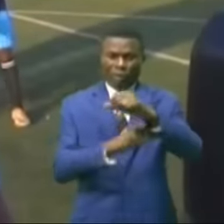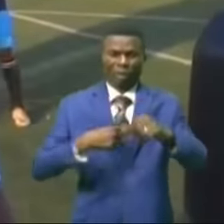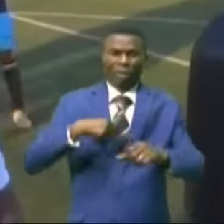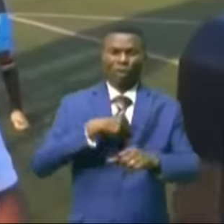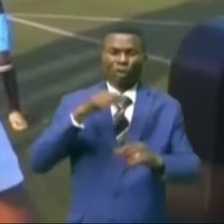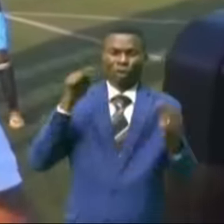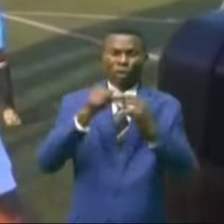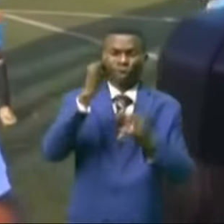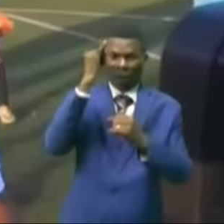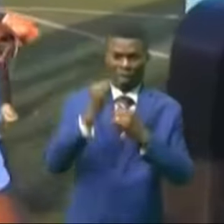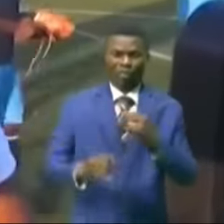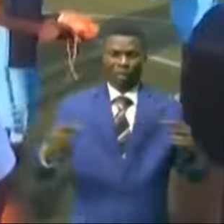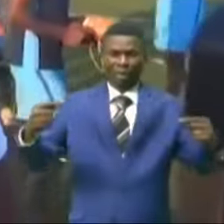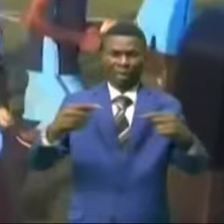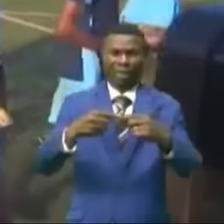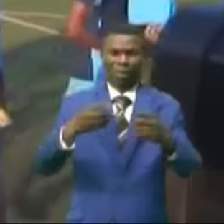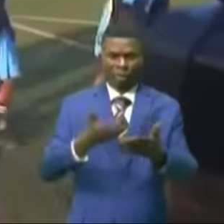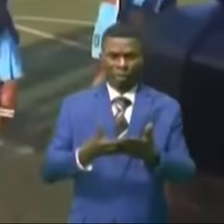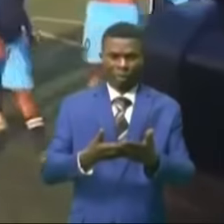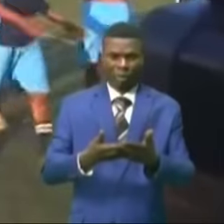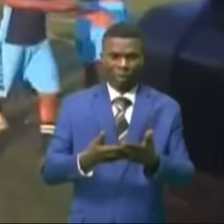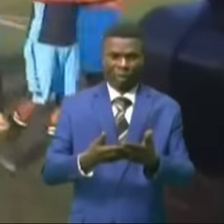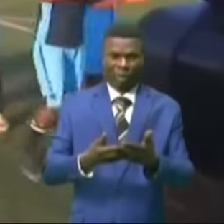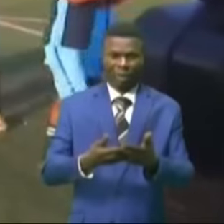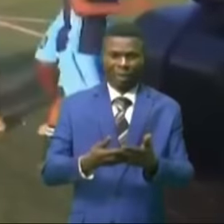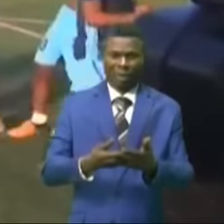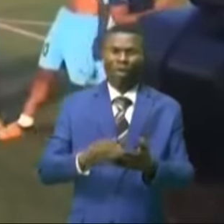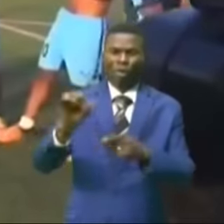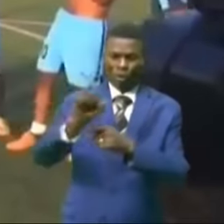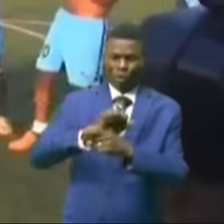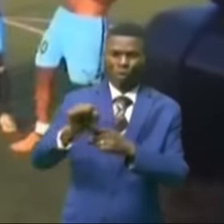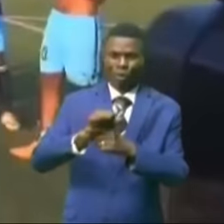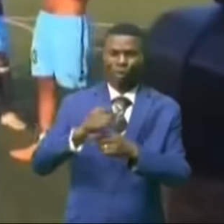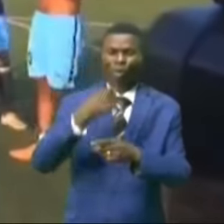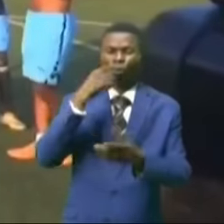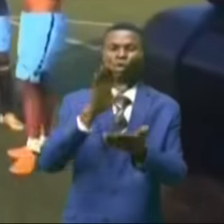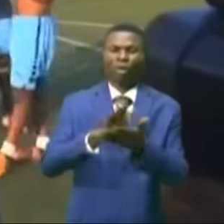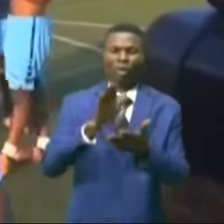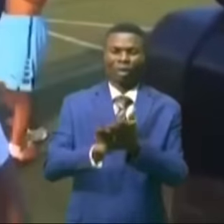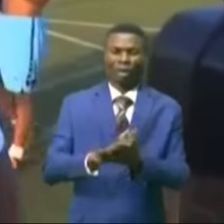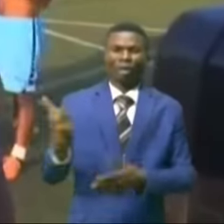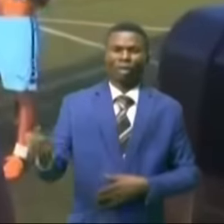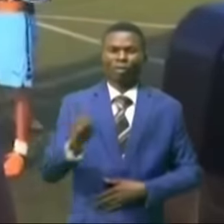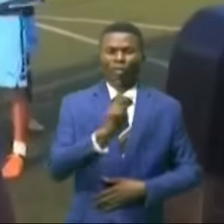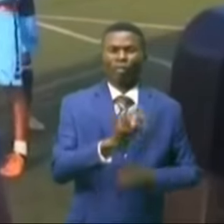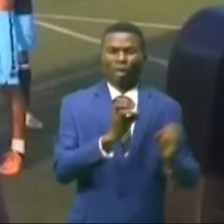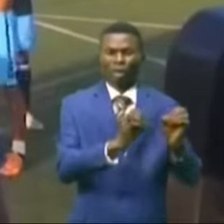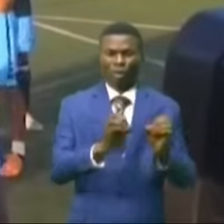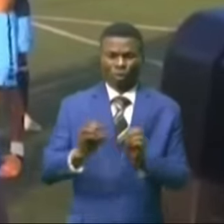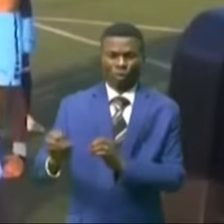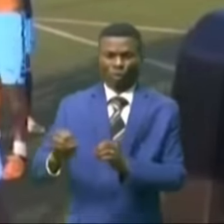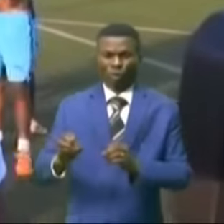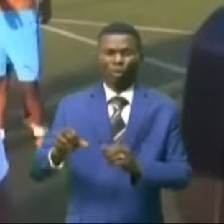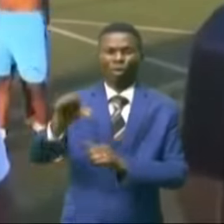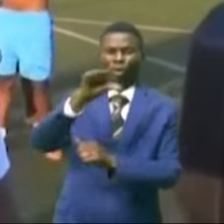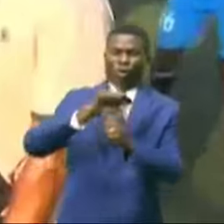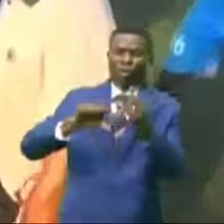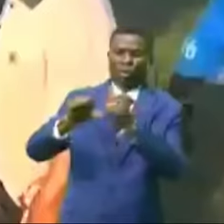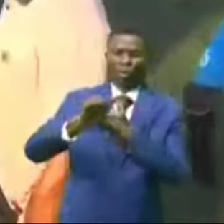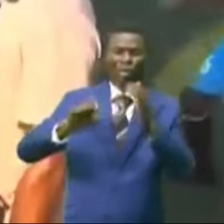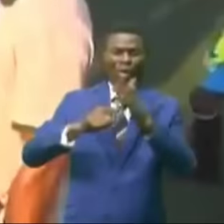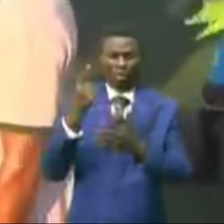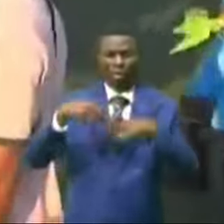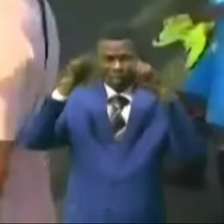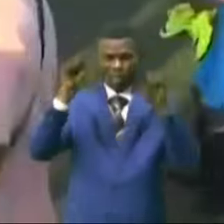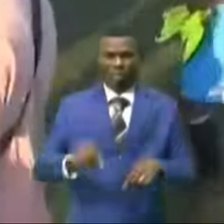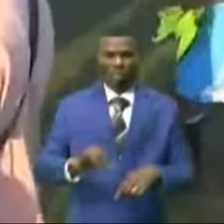finale. Nous sommes dit qu'on allait les recycler, mais ça marchait. Nous félicitons aussi Billy qui a organisé les tournois du premier pour la première fois.